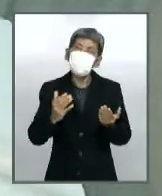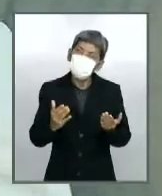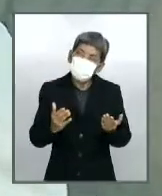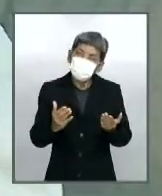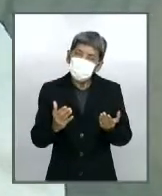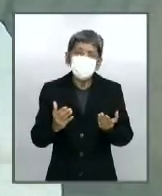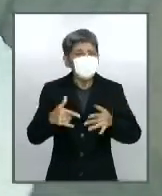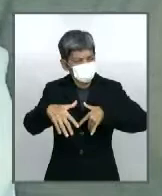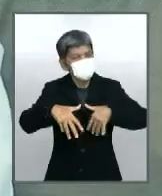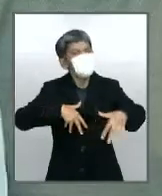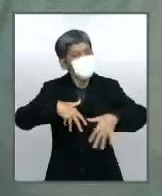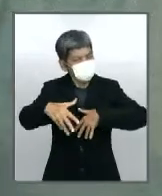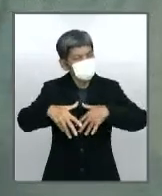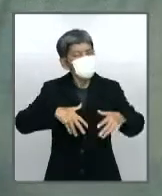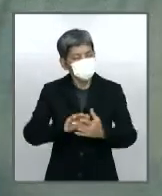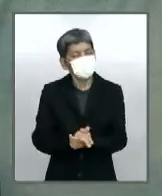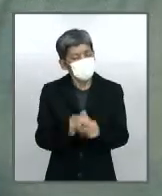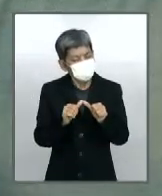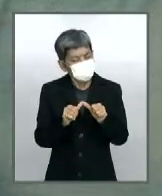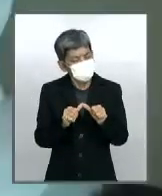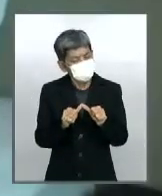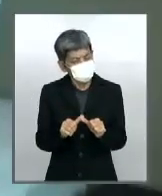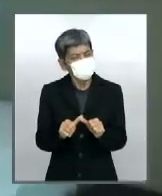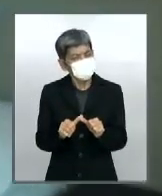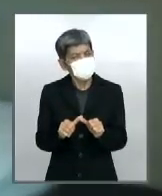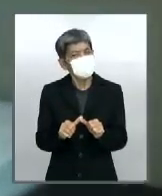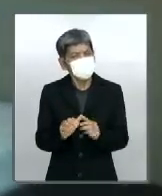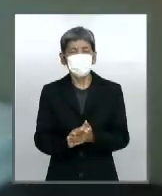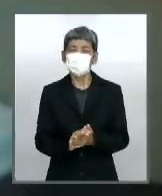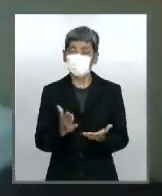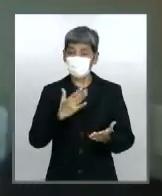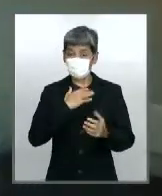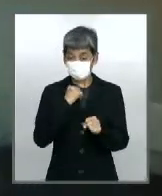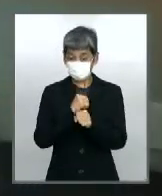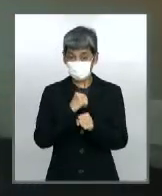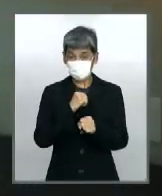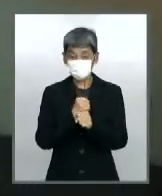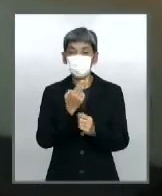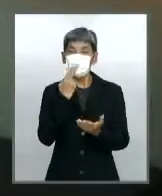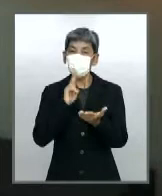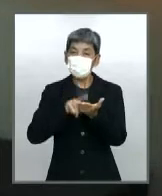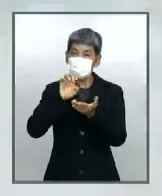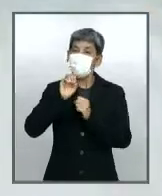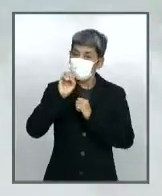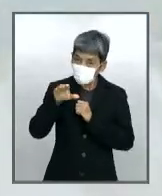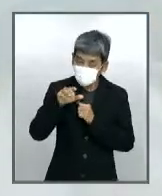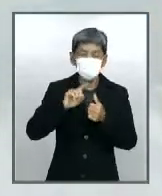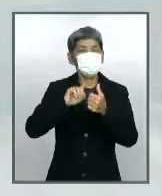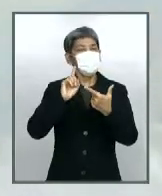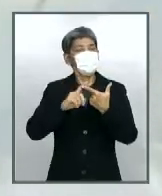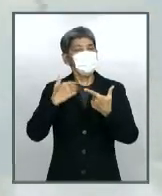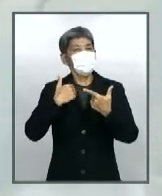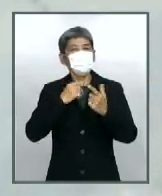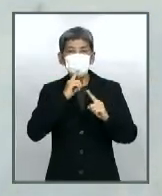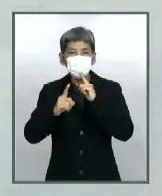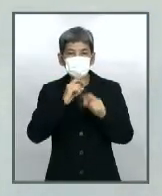อยู่ในวิถีชีวิตประจําวันเรามาก็ตลอดนะเพราะว่าอย่างเวลาทํางานก็ต้องส่งอีเมลแล้วก็บ